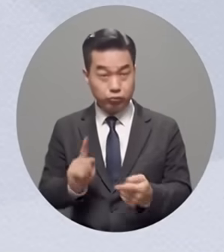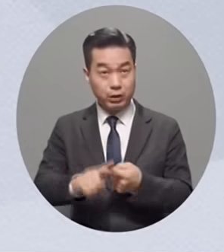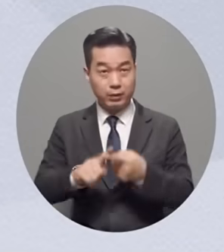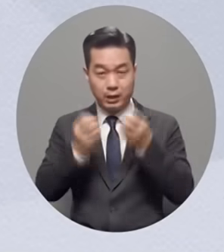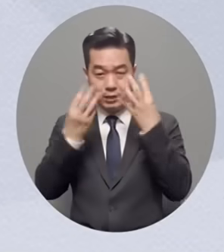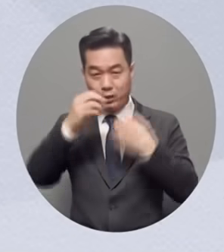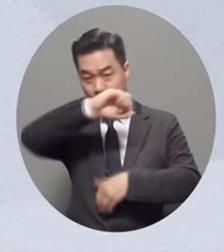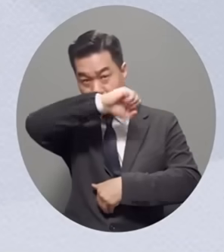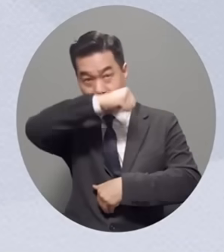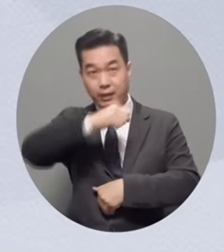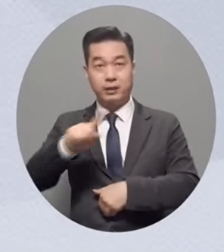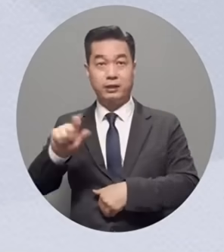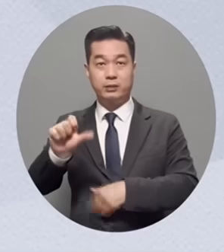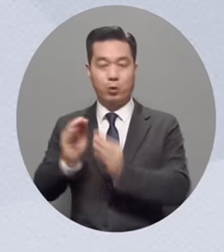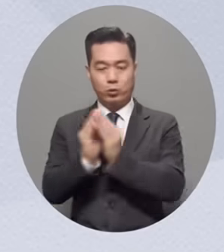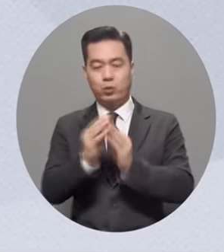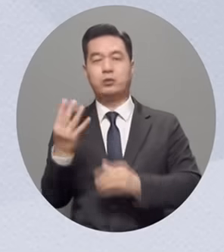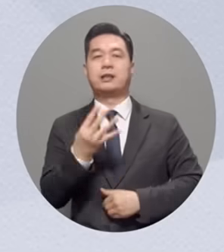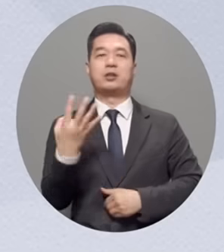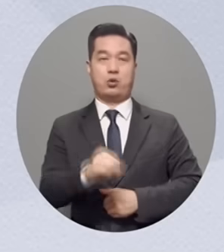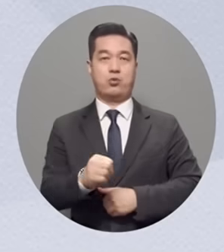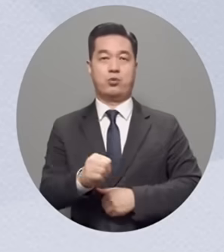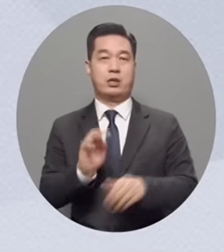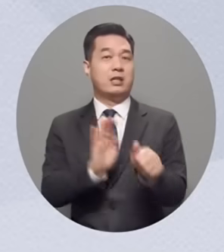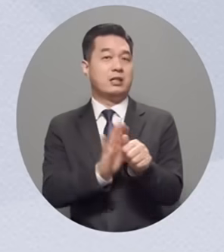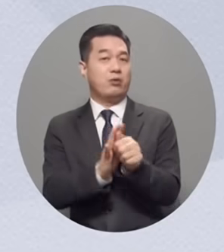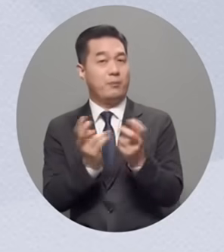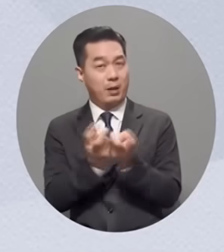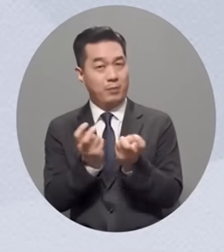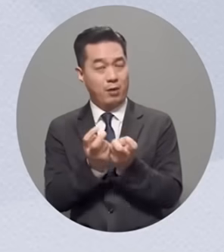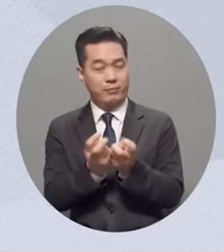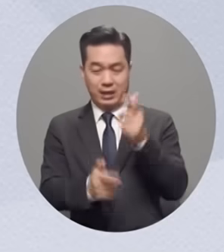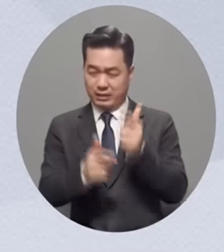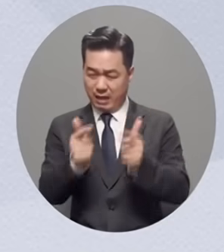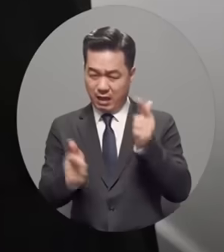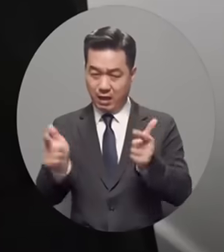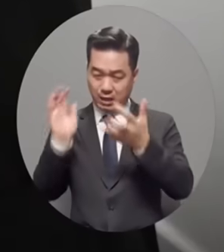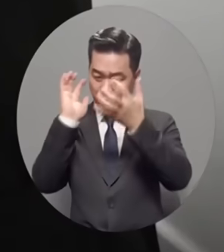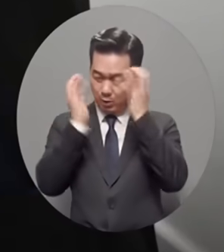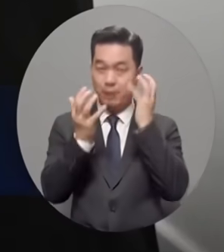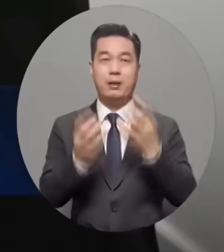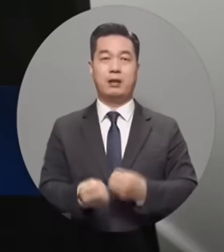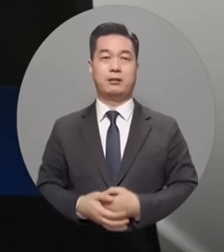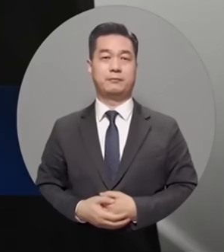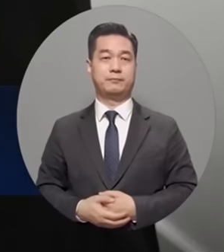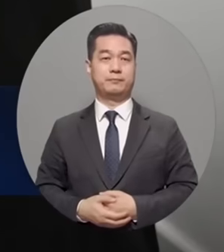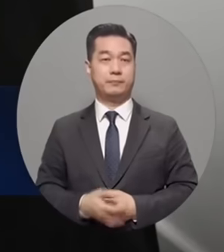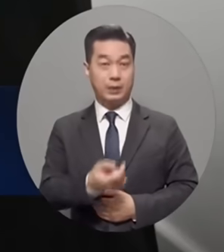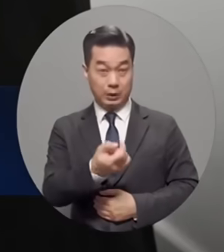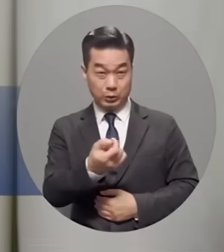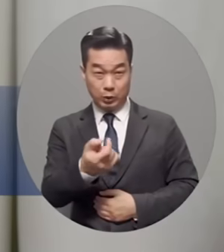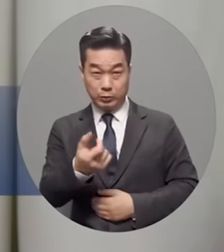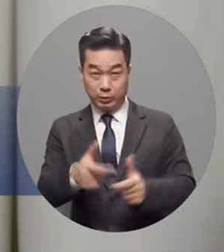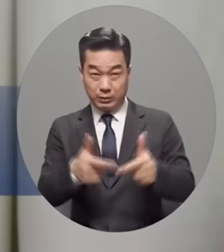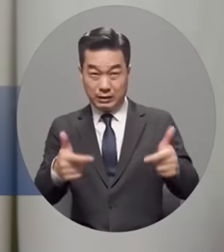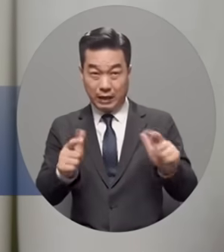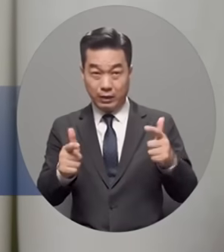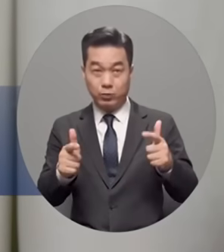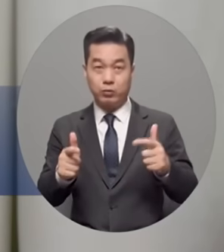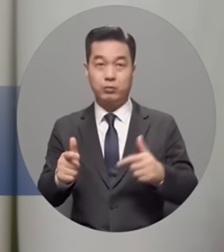15조 4천억 원. 지원 방식은 다양하면서도 복잡합니다. 조금씩 늘릴 게 아니라